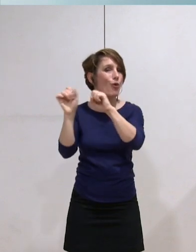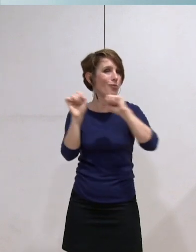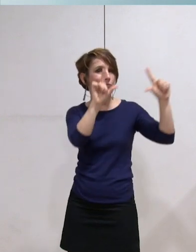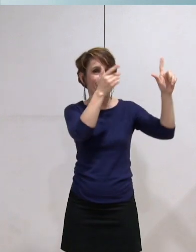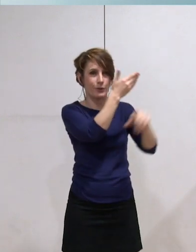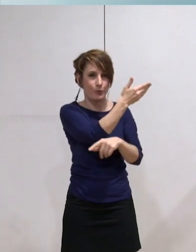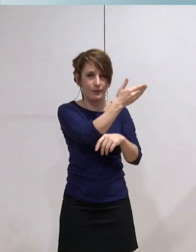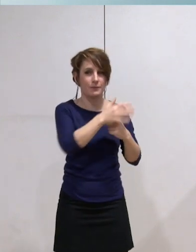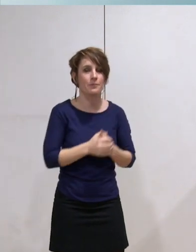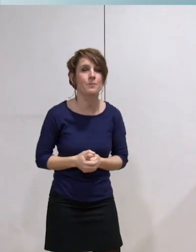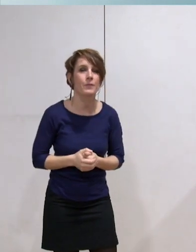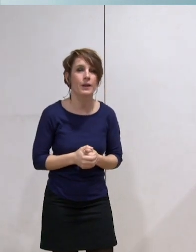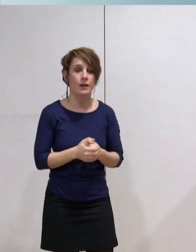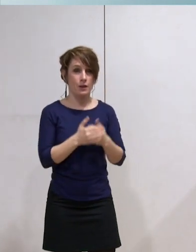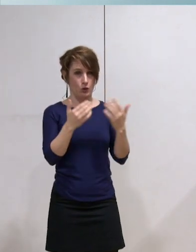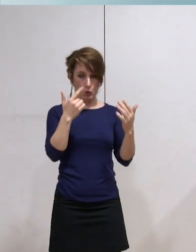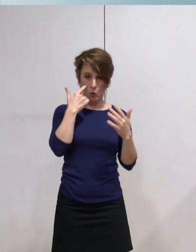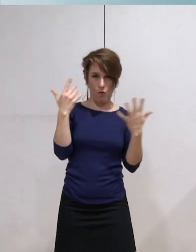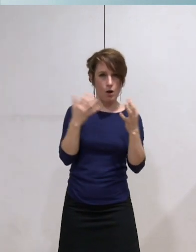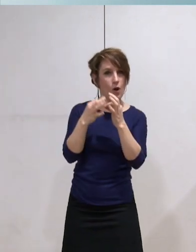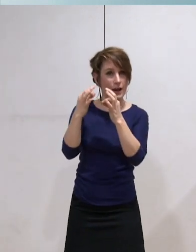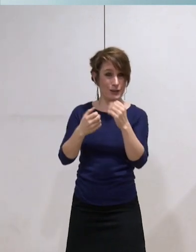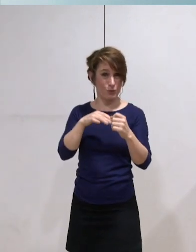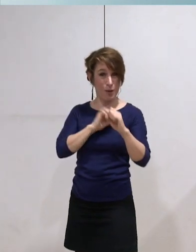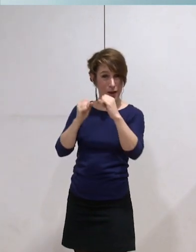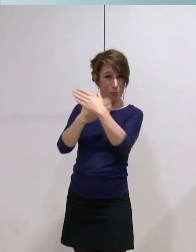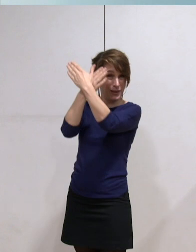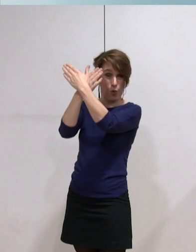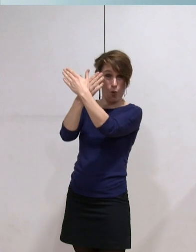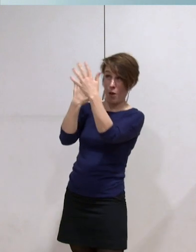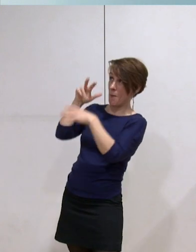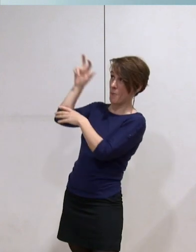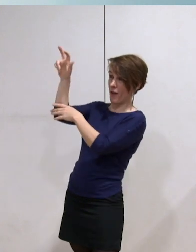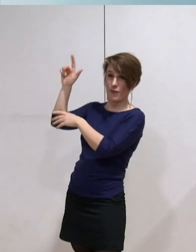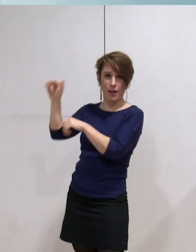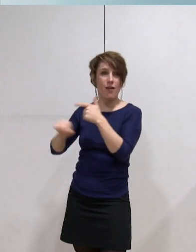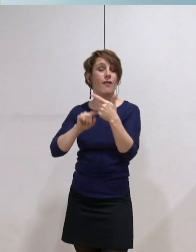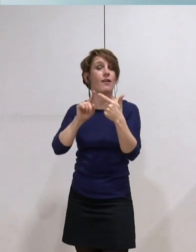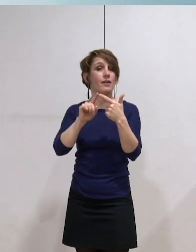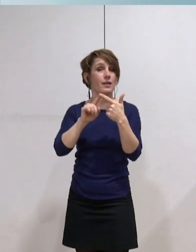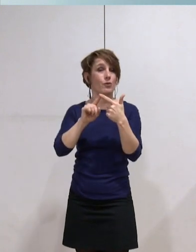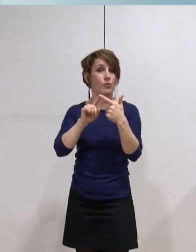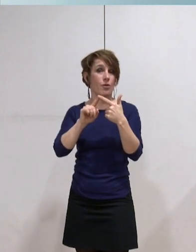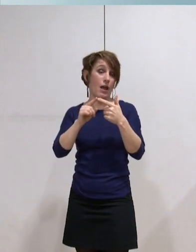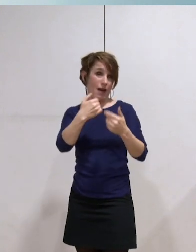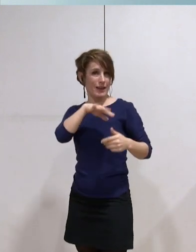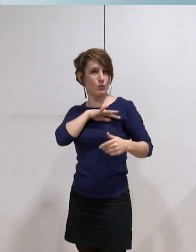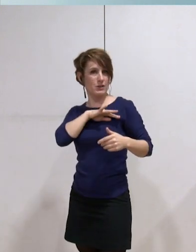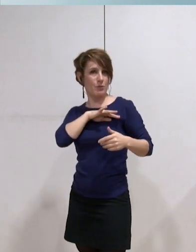d'une part aux impacts de la métropole et d'autre part lié au changement de